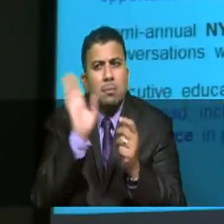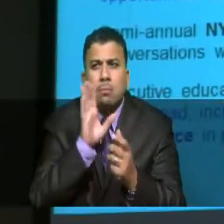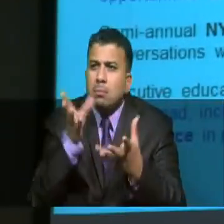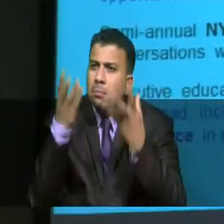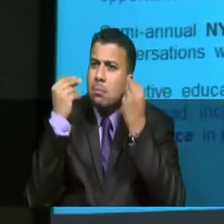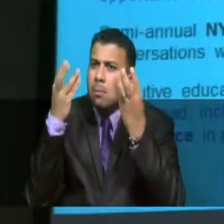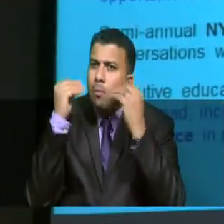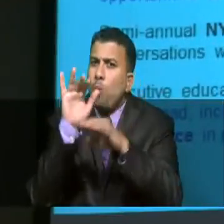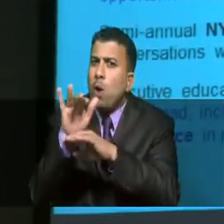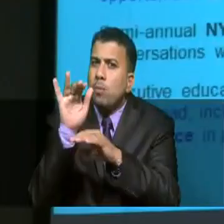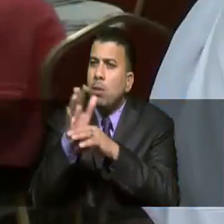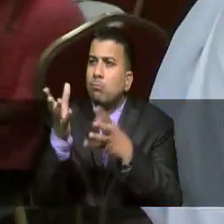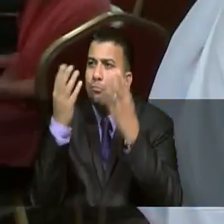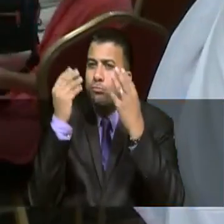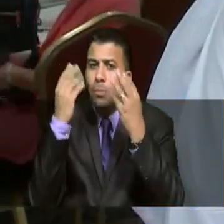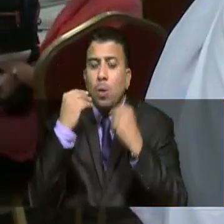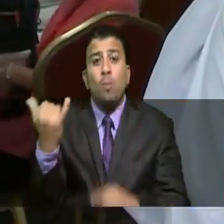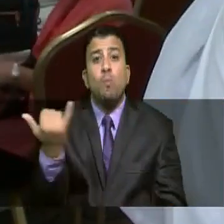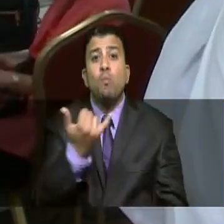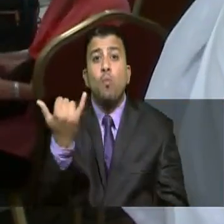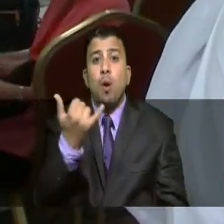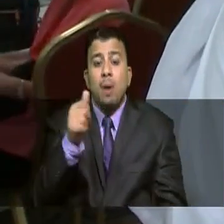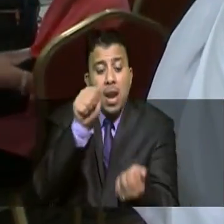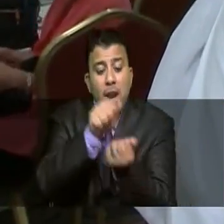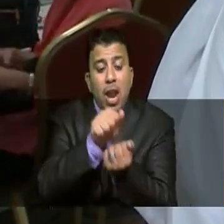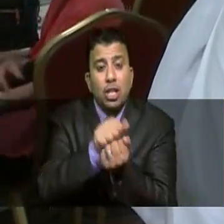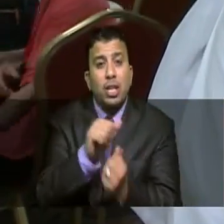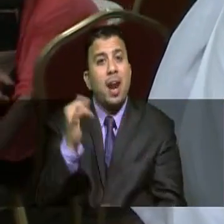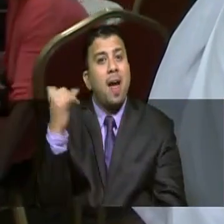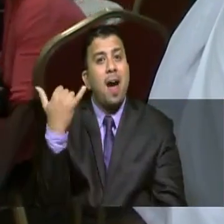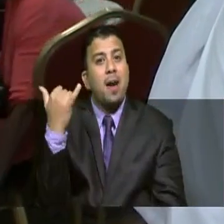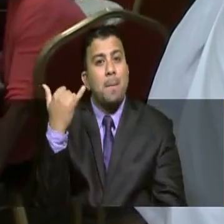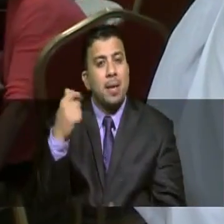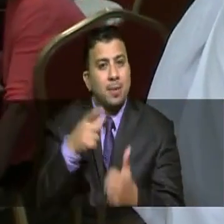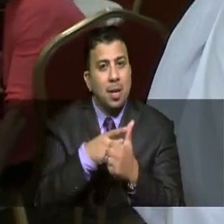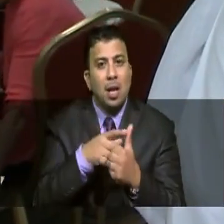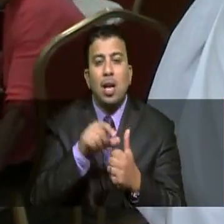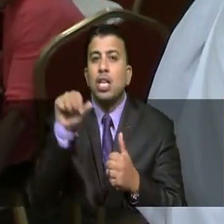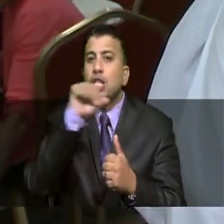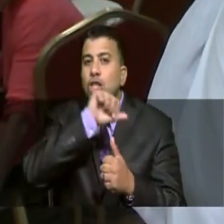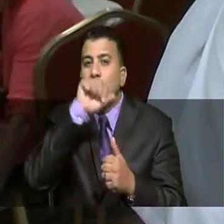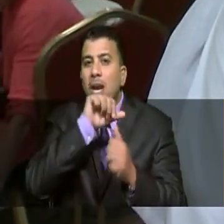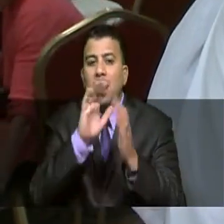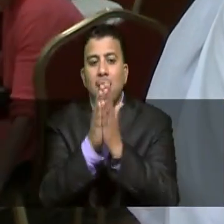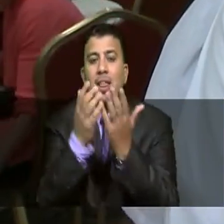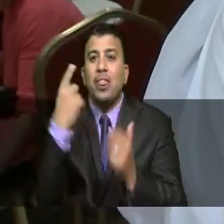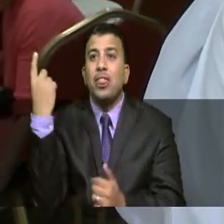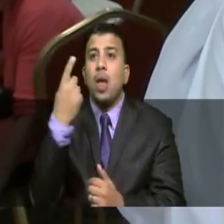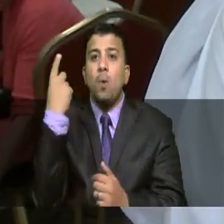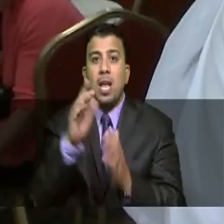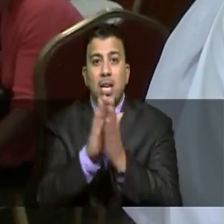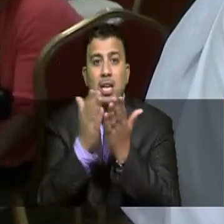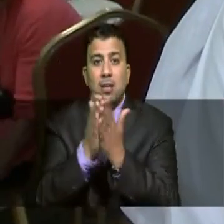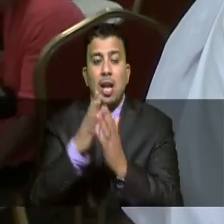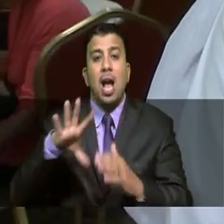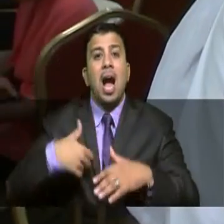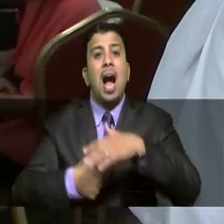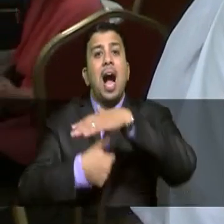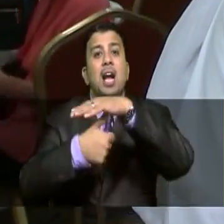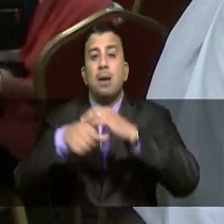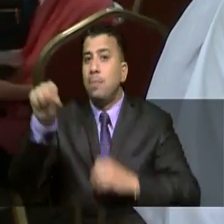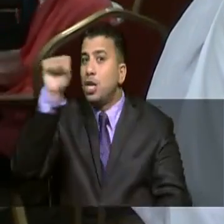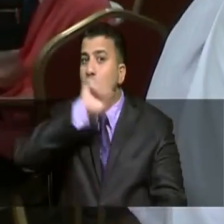للدور المهم للناشر العربي والناشر في معرض الشارقة الدولي للكتاب. فقد وجه صاحب السمو حاكم